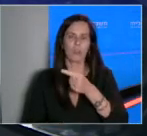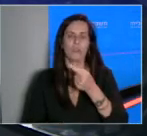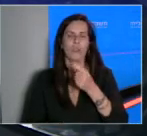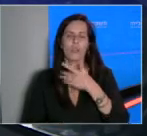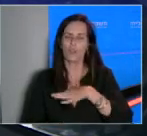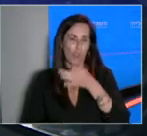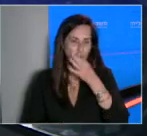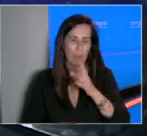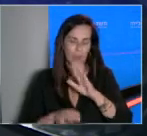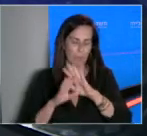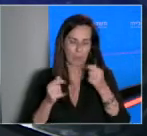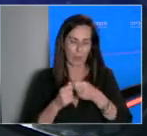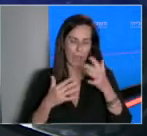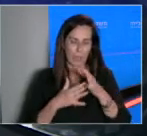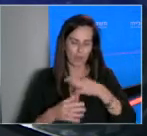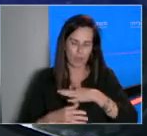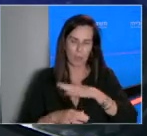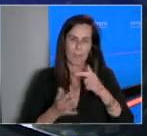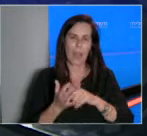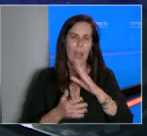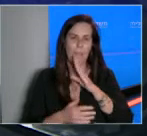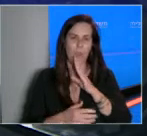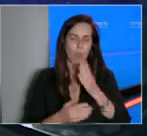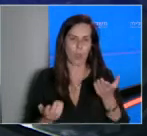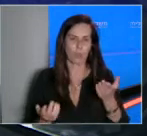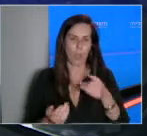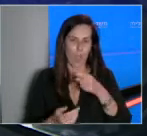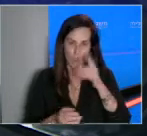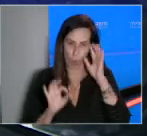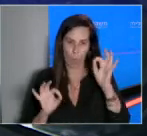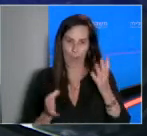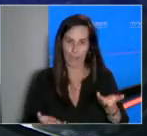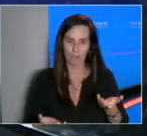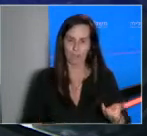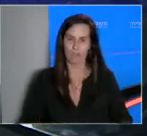אומרת, אני רוצה לשאול אותך לאור כל התחקיר שלי, לאור הבעיות. את נורמלית?